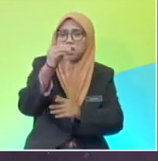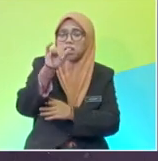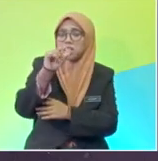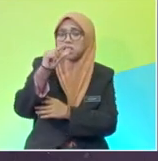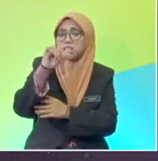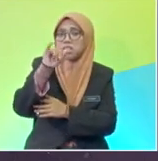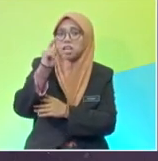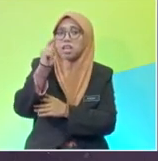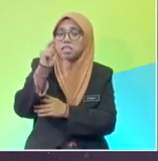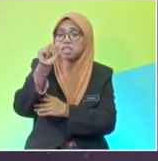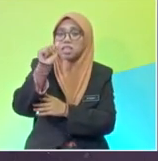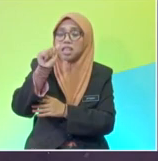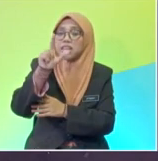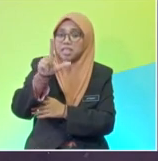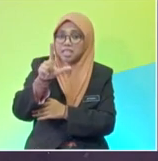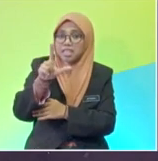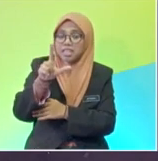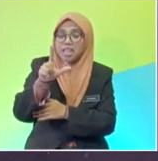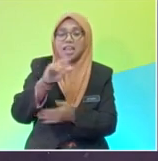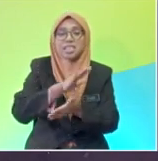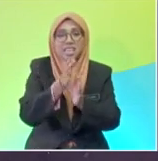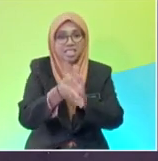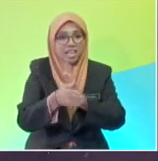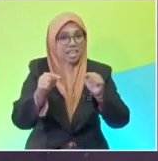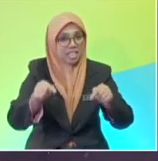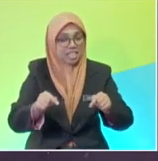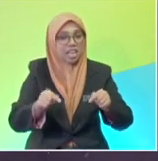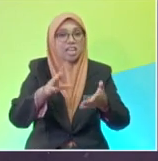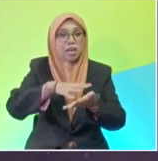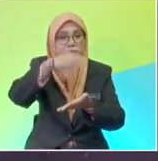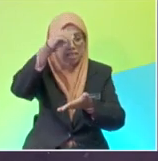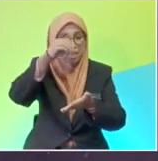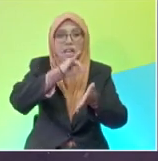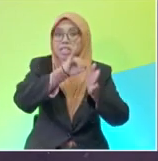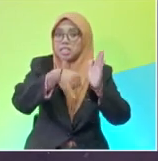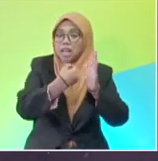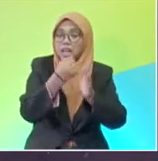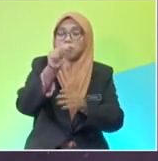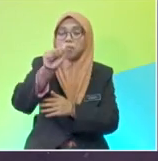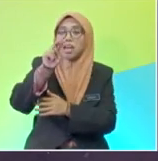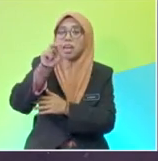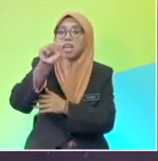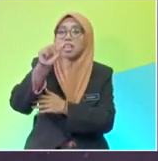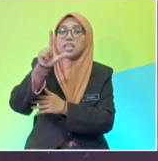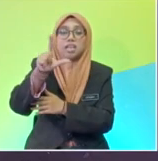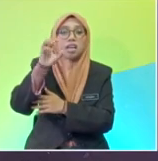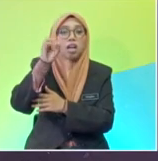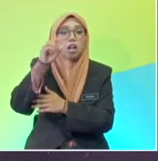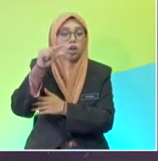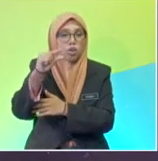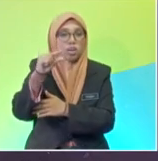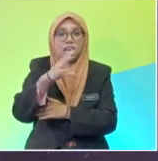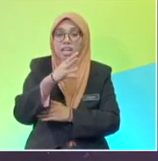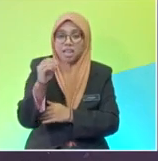digital. Sekarang kita nak belajar jam analog. Jadi nanti kita akan belajarlah satu persatu dan kita akan laksanakan aktiviti